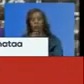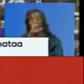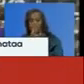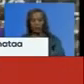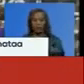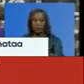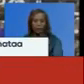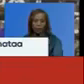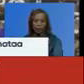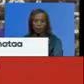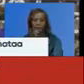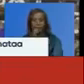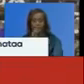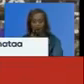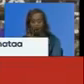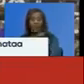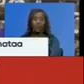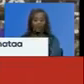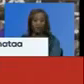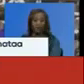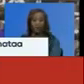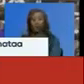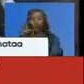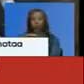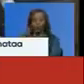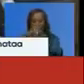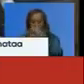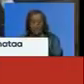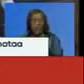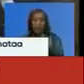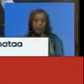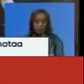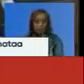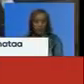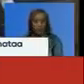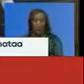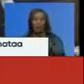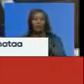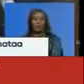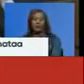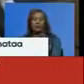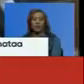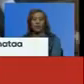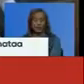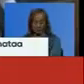በ2005 ዓ.ም አሽላንድ ዩኒቨርሲቲ ከሊድ ስታር ዩኒቨርሲቲ ኮሌጅ ጋር በመተባበር በሚሰጠው የድህረ ምረቃ